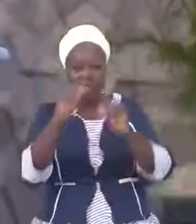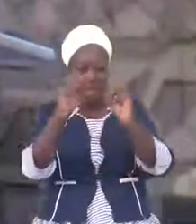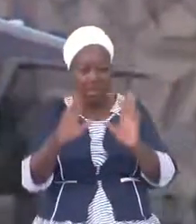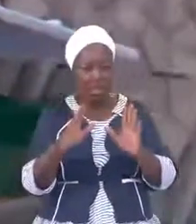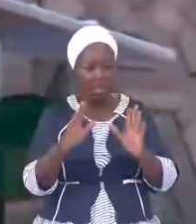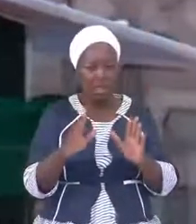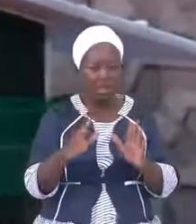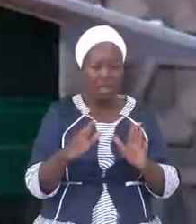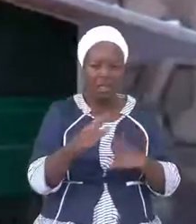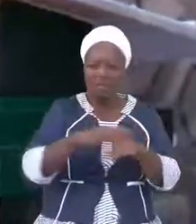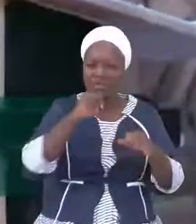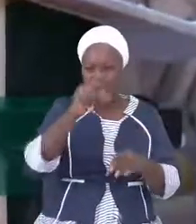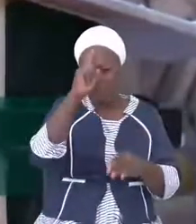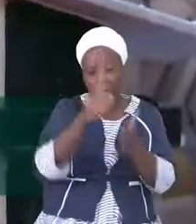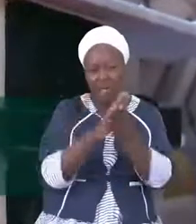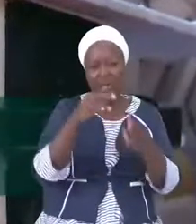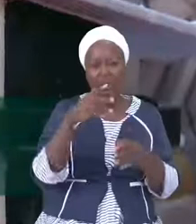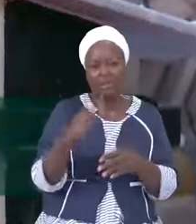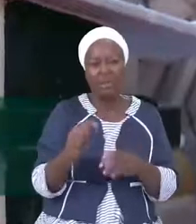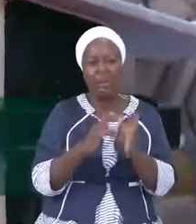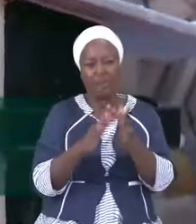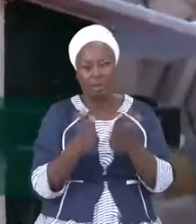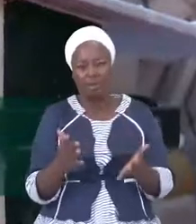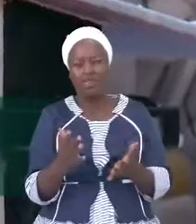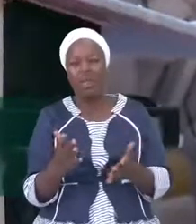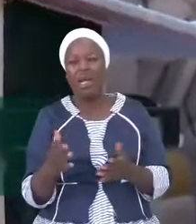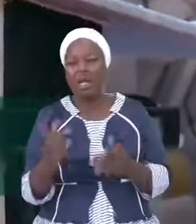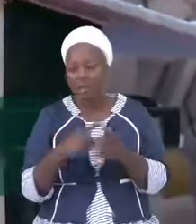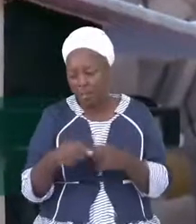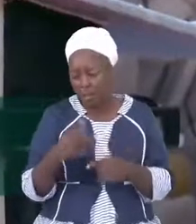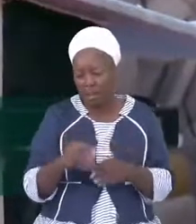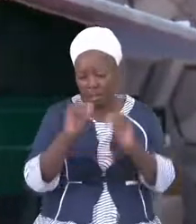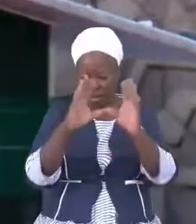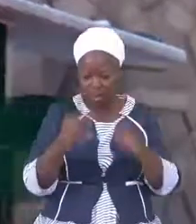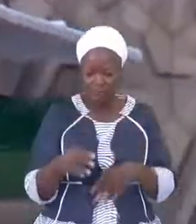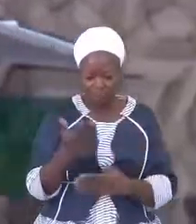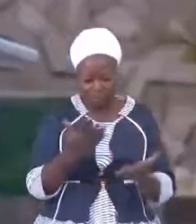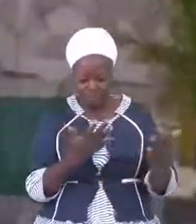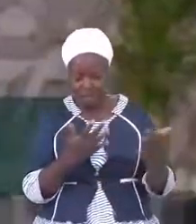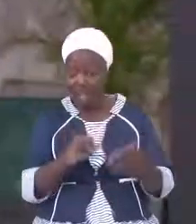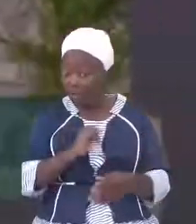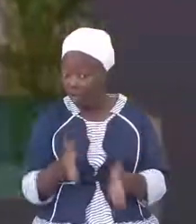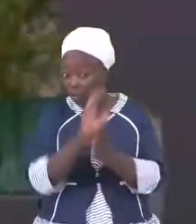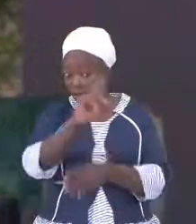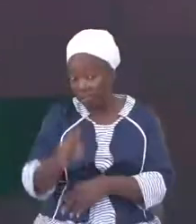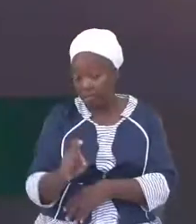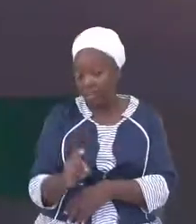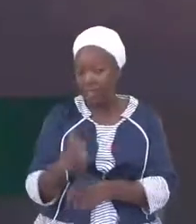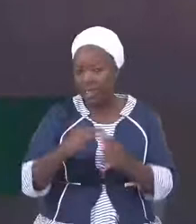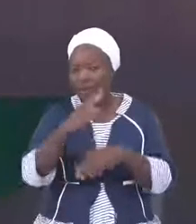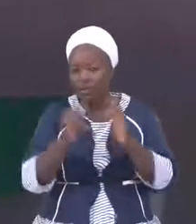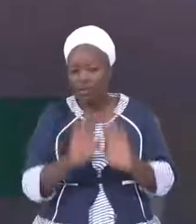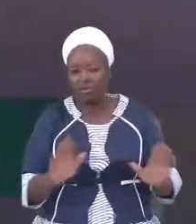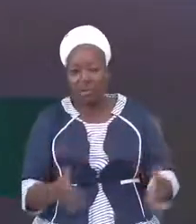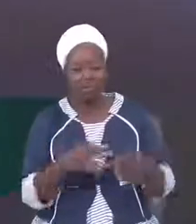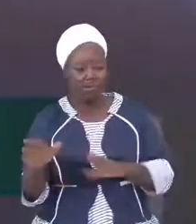était un athée. Il ne croit ni à la Bible ni en Dieu. Et le maître dit, je vais vous poser une question.